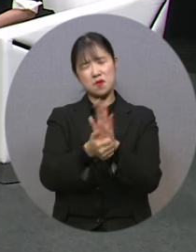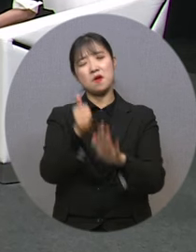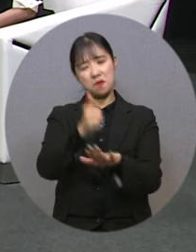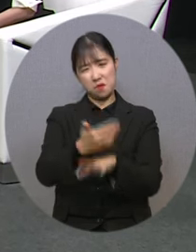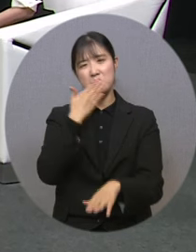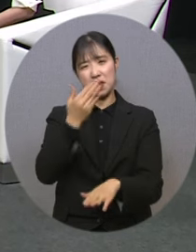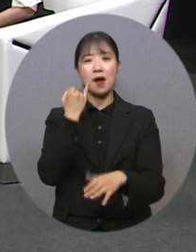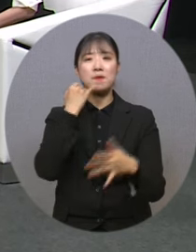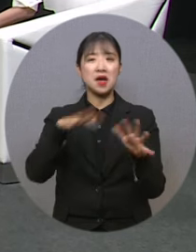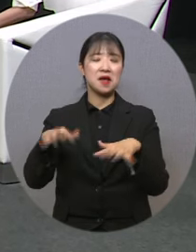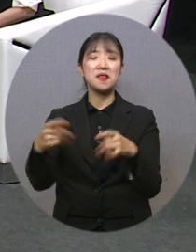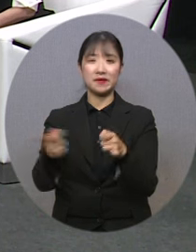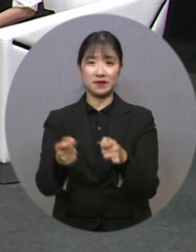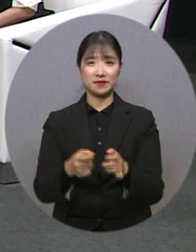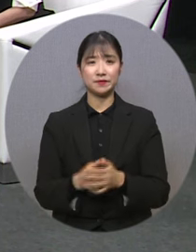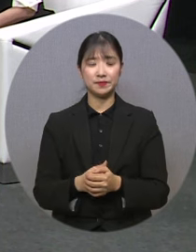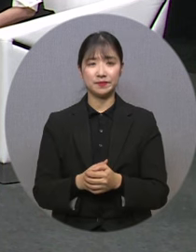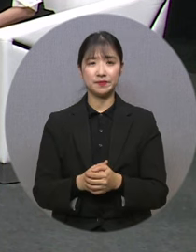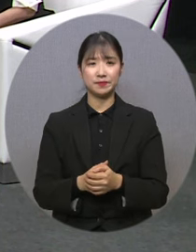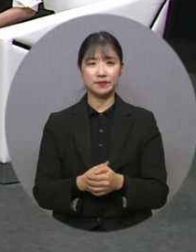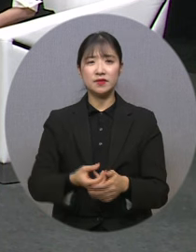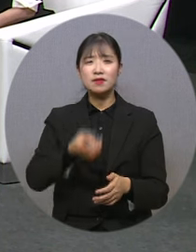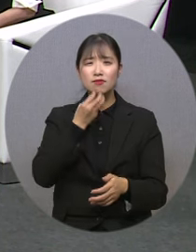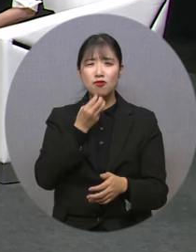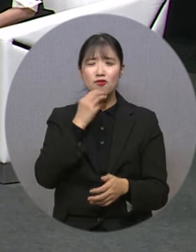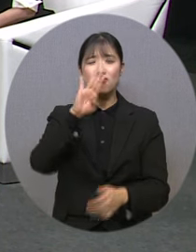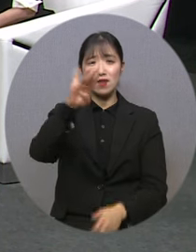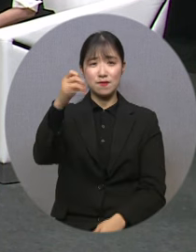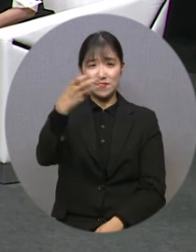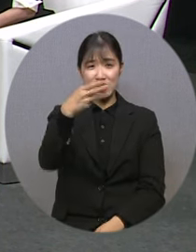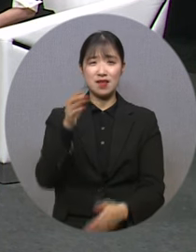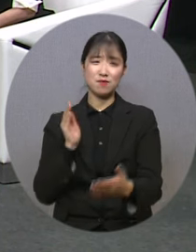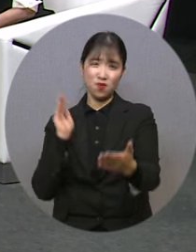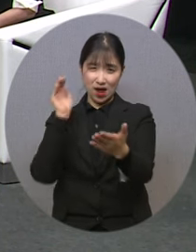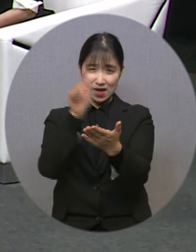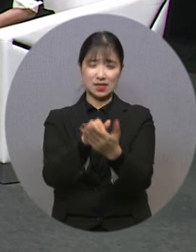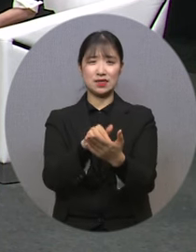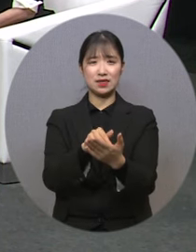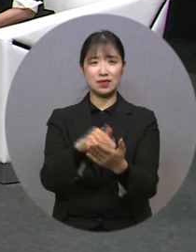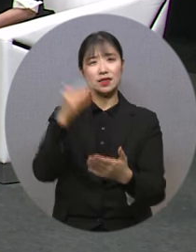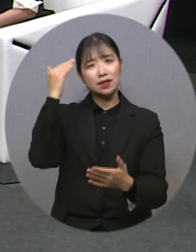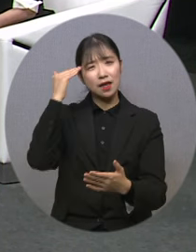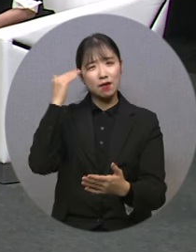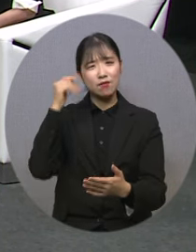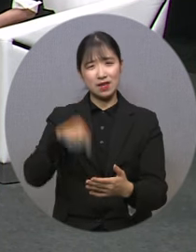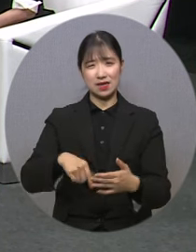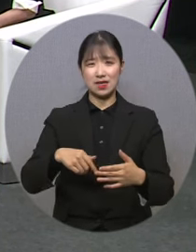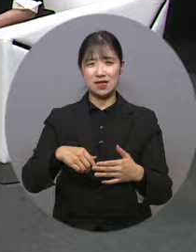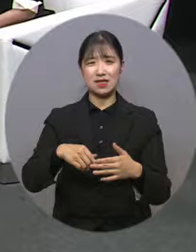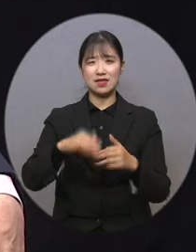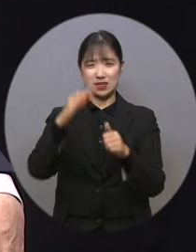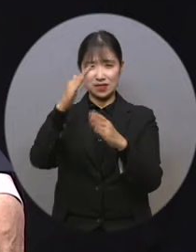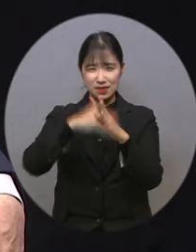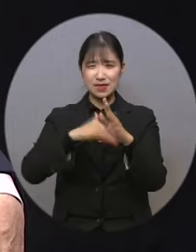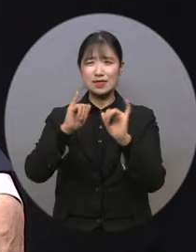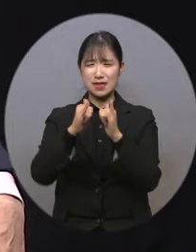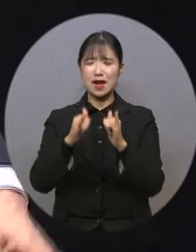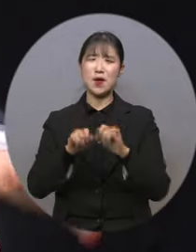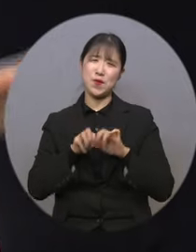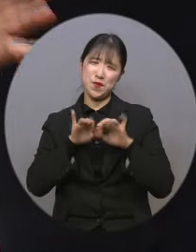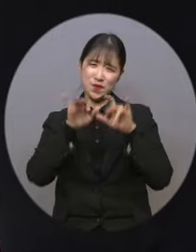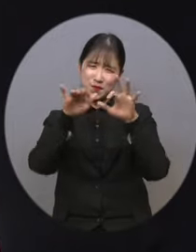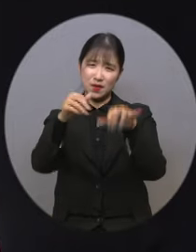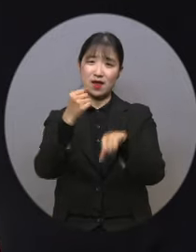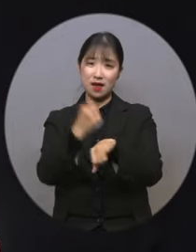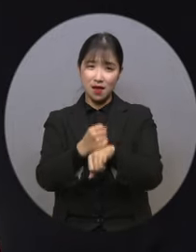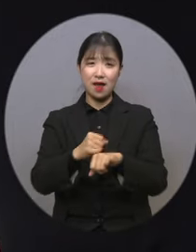바닷가 예예 그래서 서울에서 블라드 까지를 함 우리 대한민국 남한에 있는 사람들이 뻗어 나가는 거야 그리고